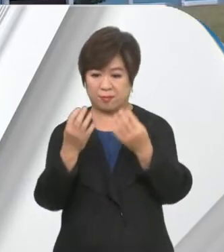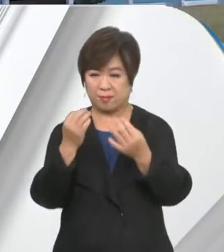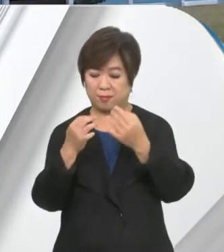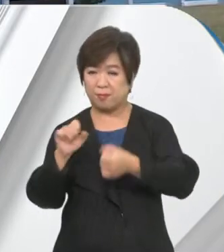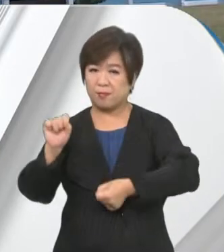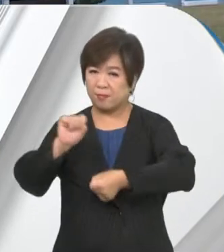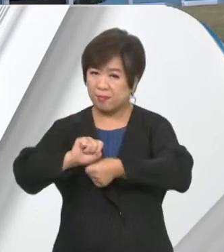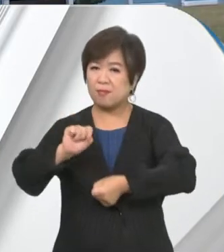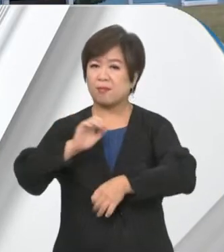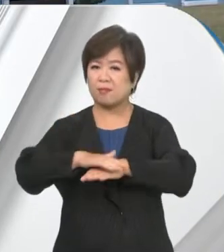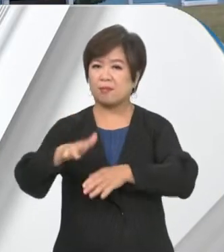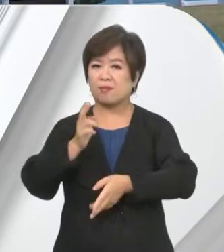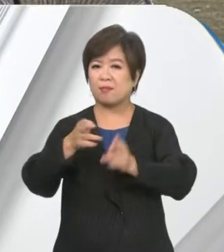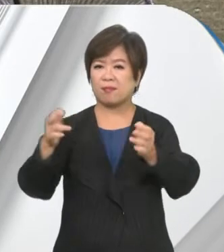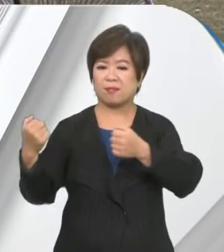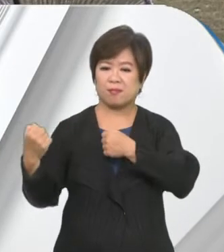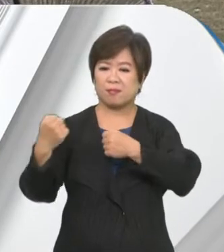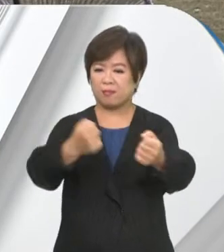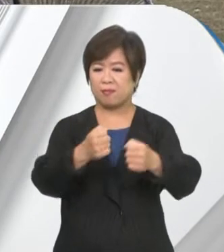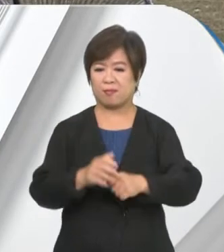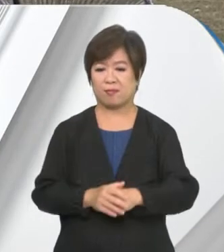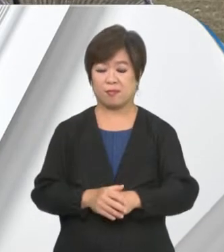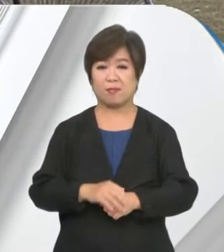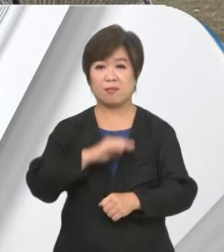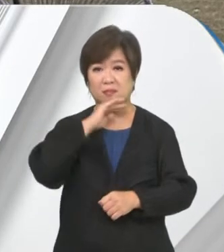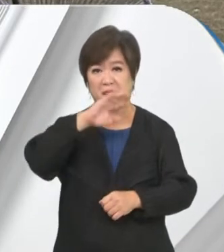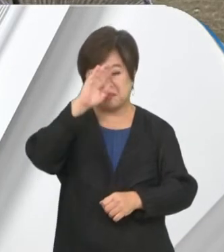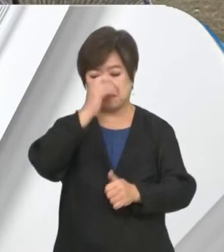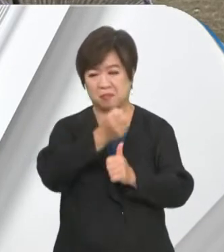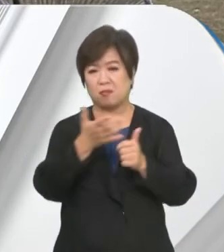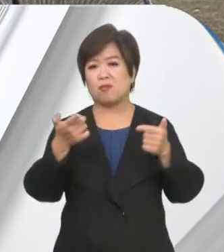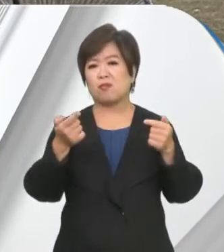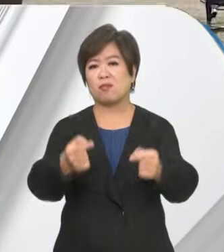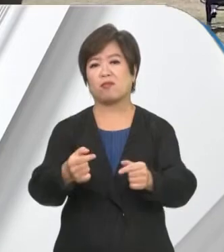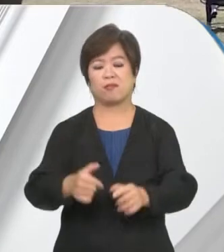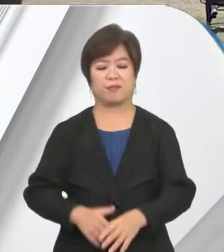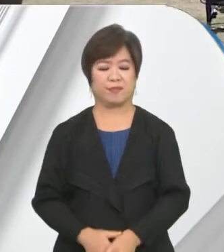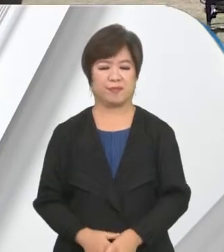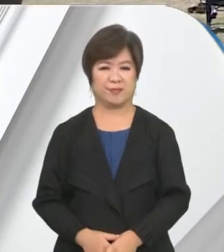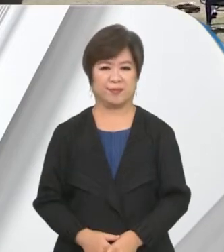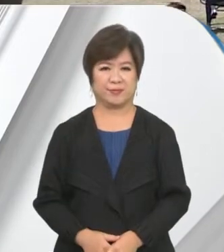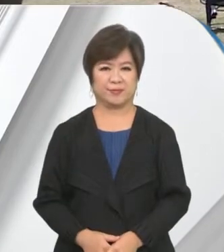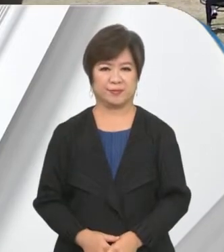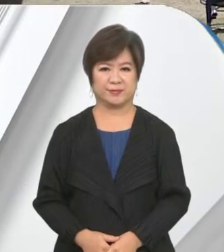增加加班差，今个路等疫情正式解封。下个新闻潘胜峰屏东报道。